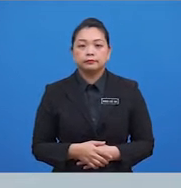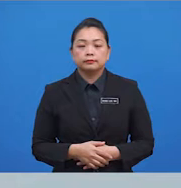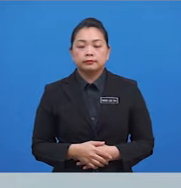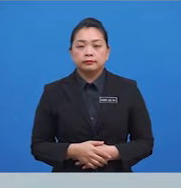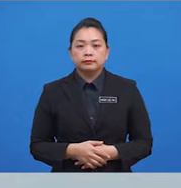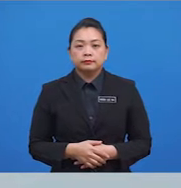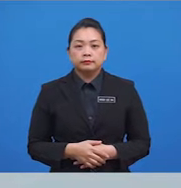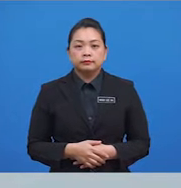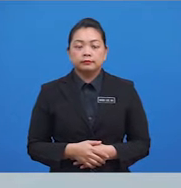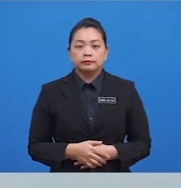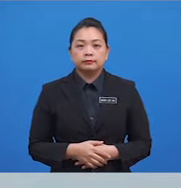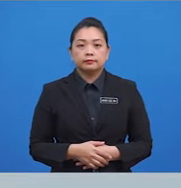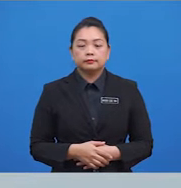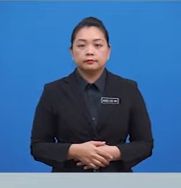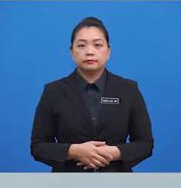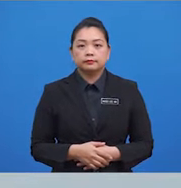dalam rumus.